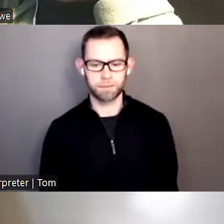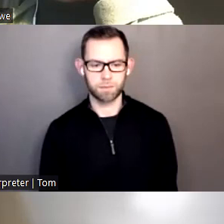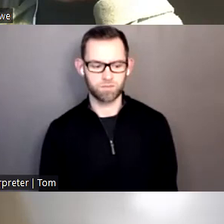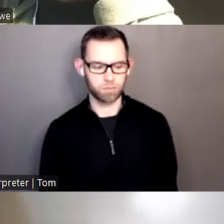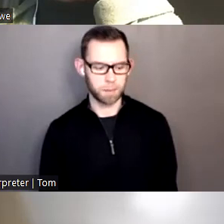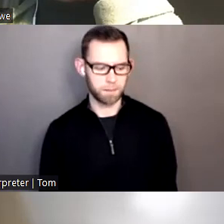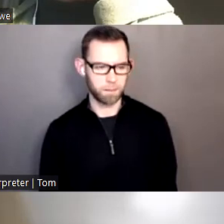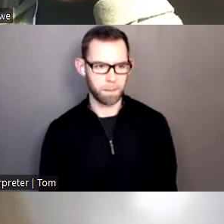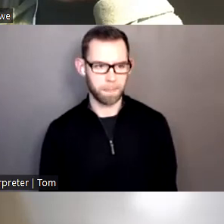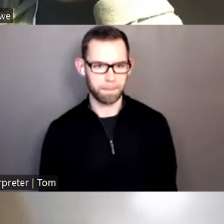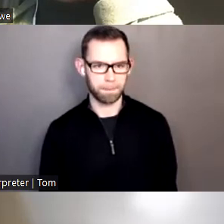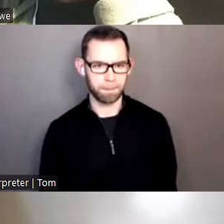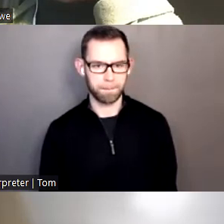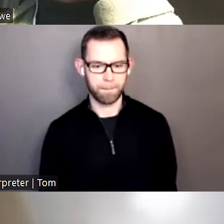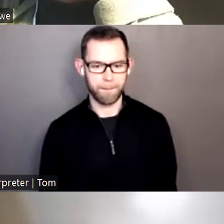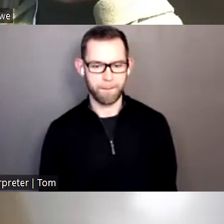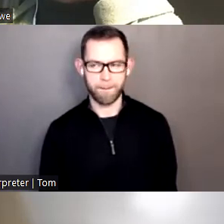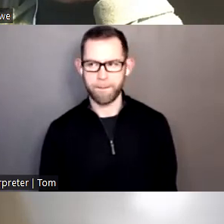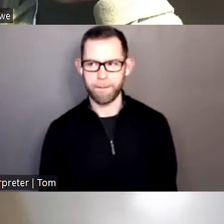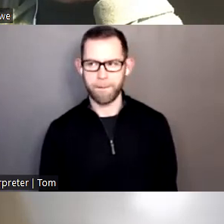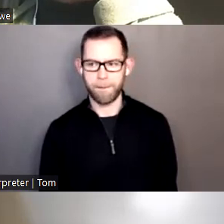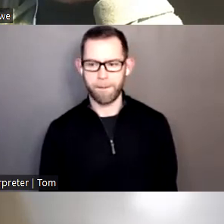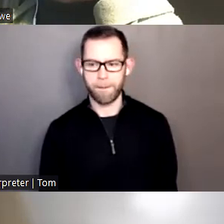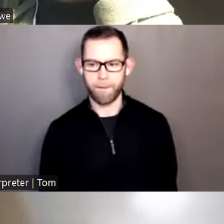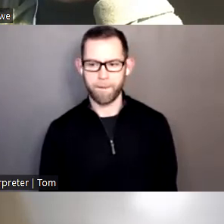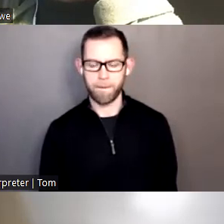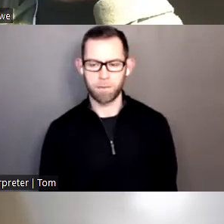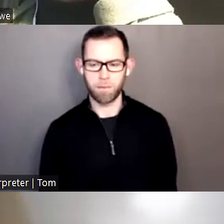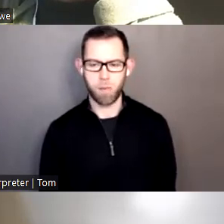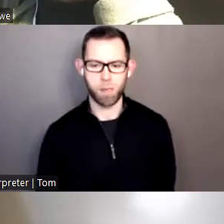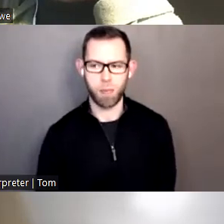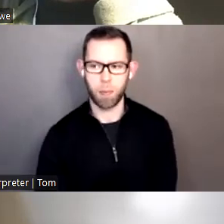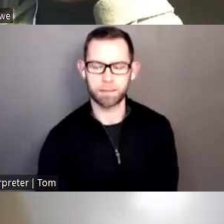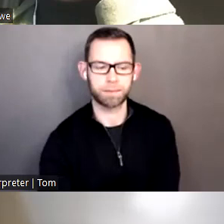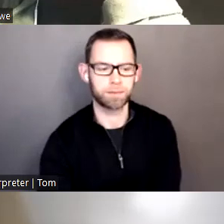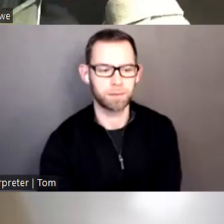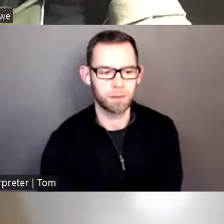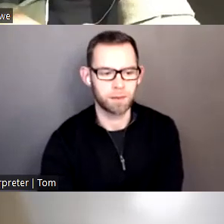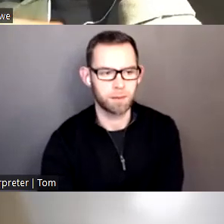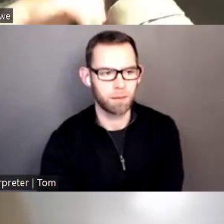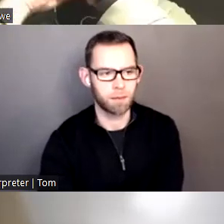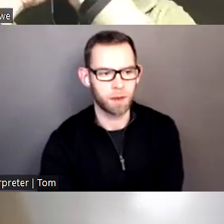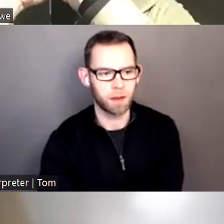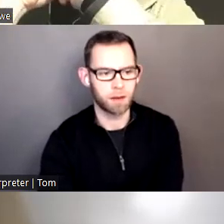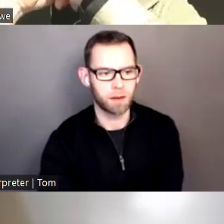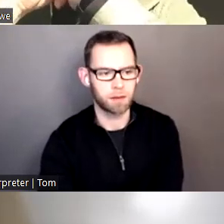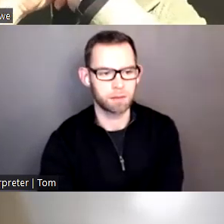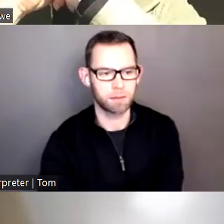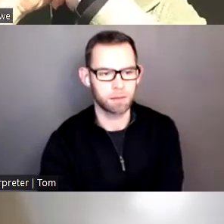hein, audiencias ou bien toute hay majorité justicia audience là, lingüística también. t'as supposé gagner une justice